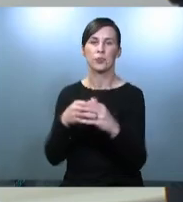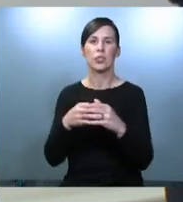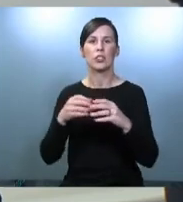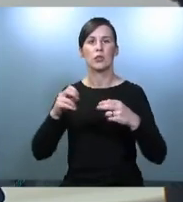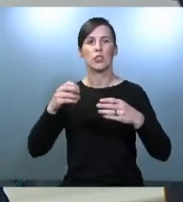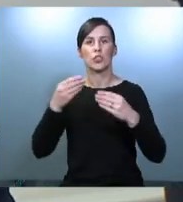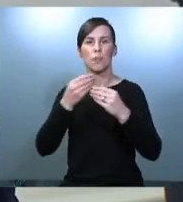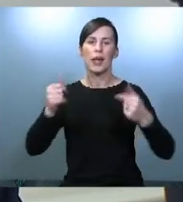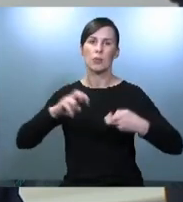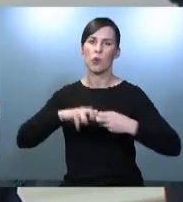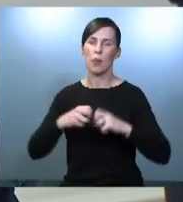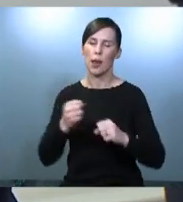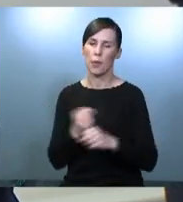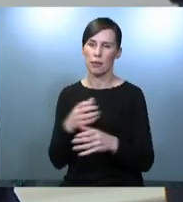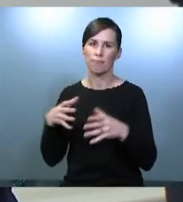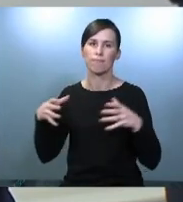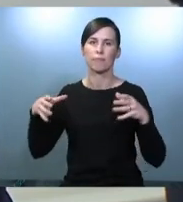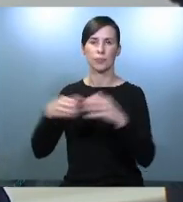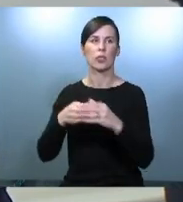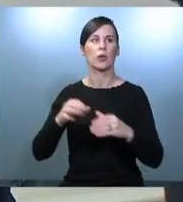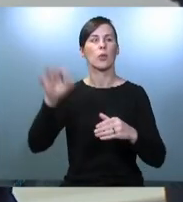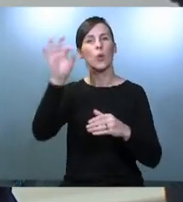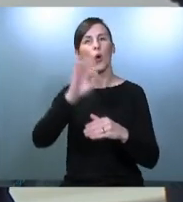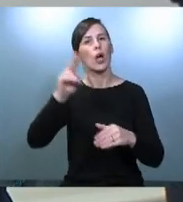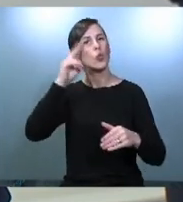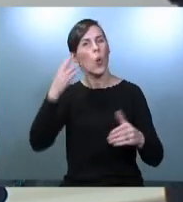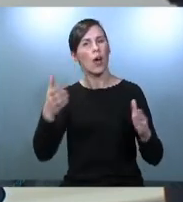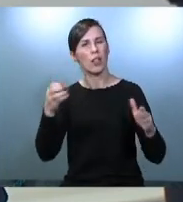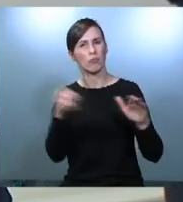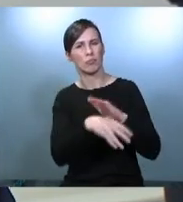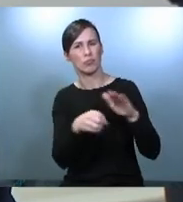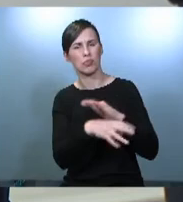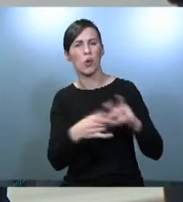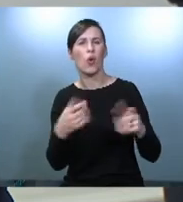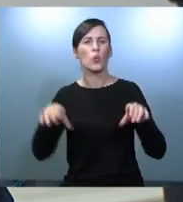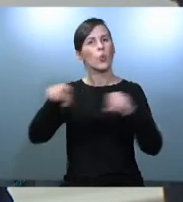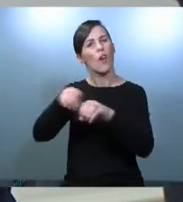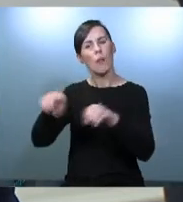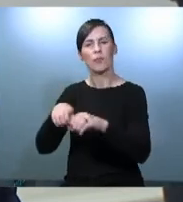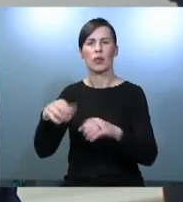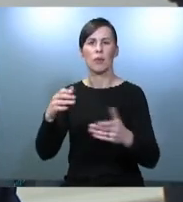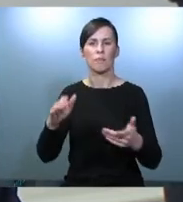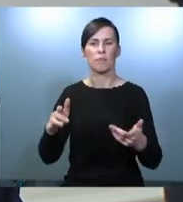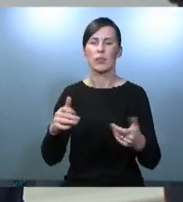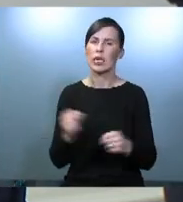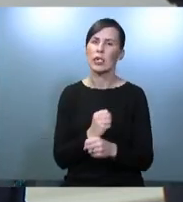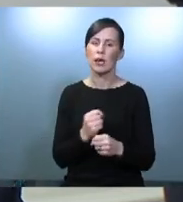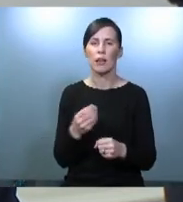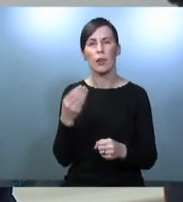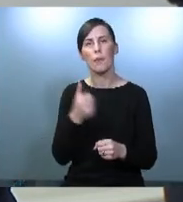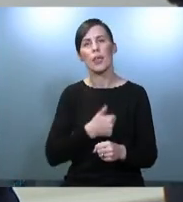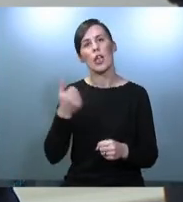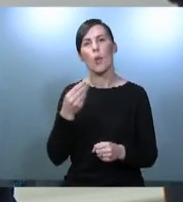bet ir valymo nuotekos visos kaimo vietovėse. Mes pasisakom už tai, kad geriau investuoti